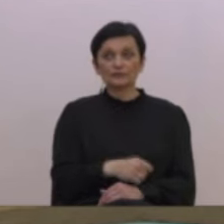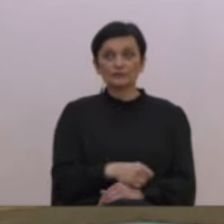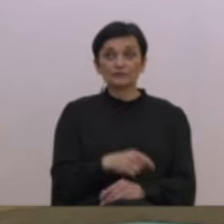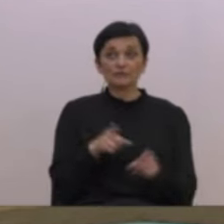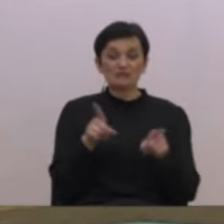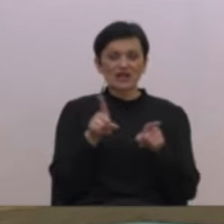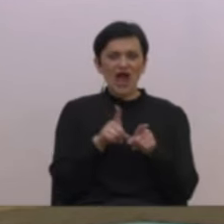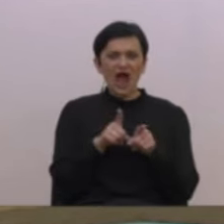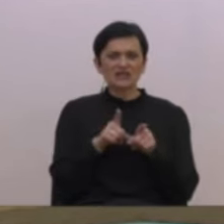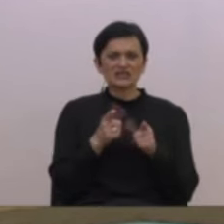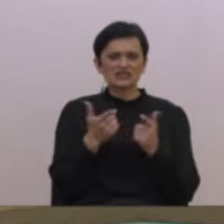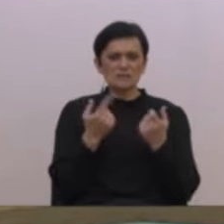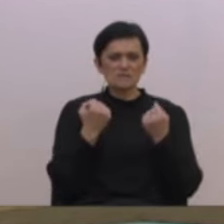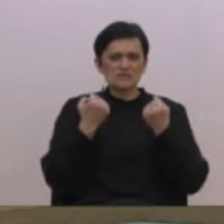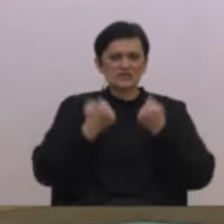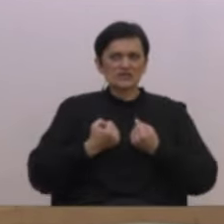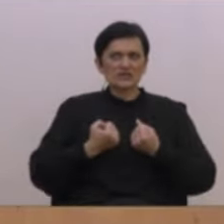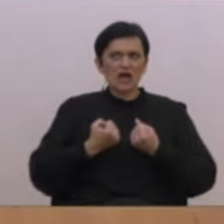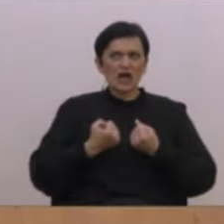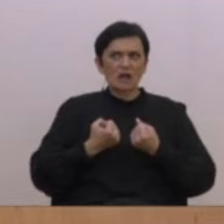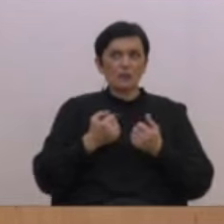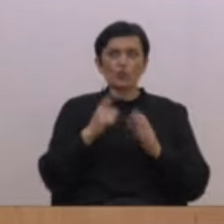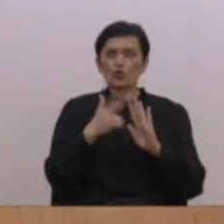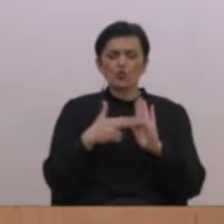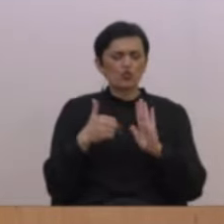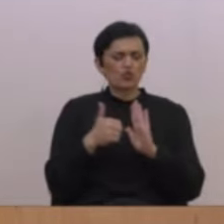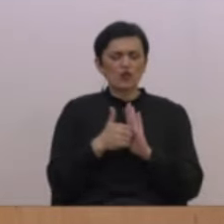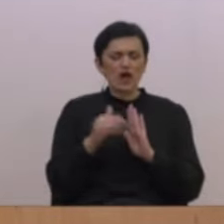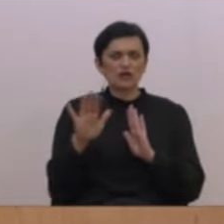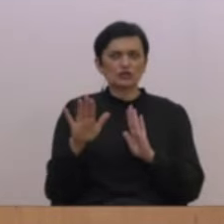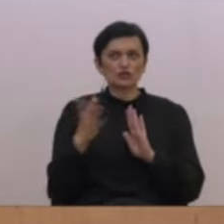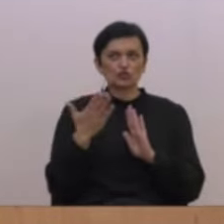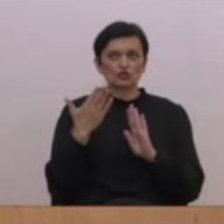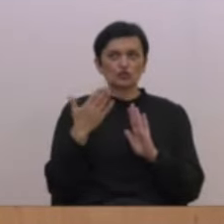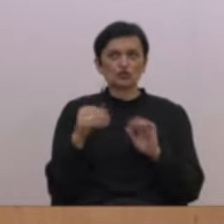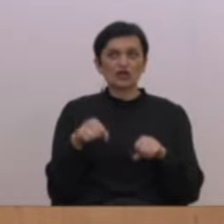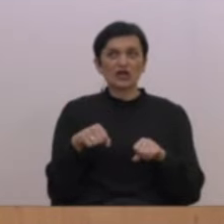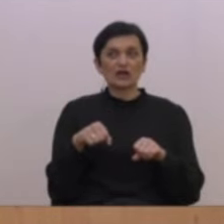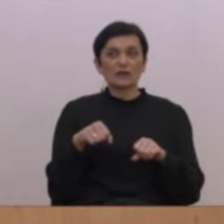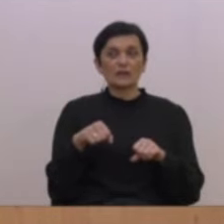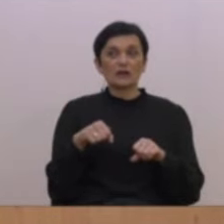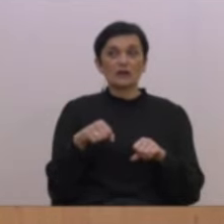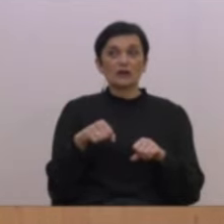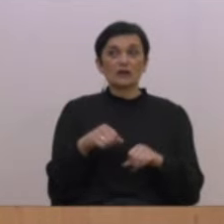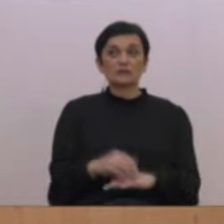Ase mtsaprat. Ukatsrava, tu sheileba.